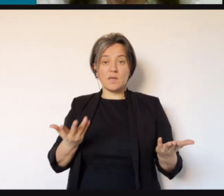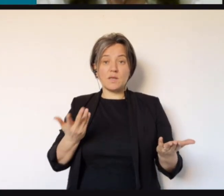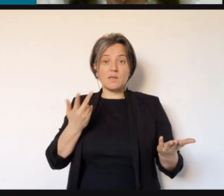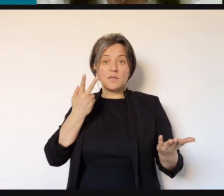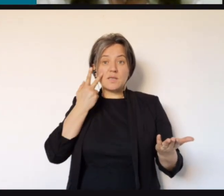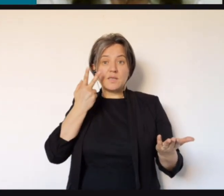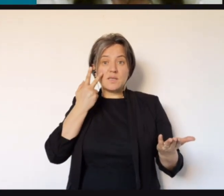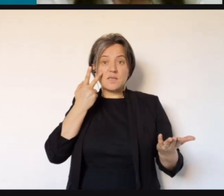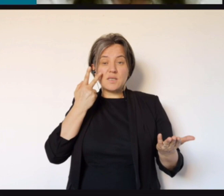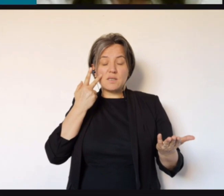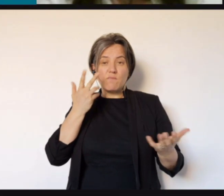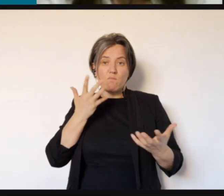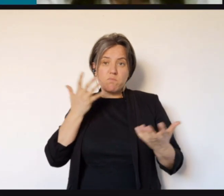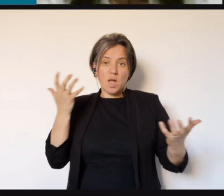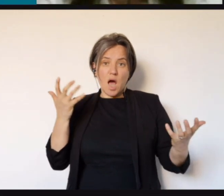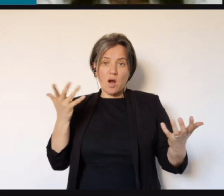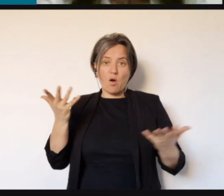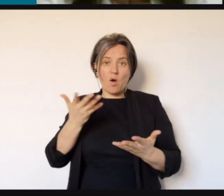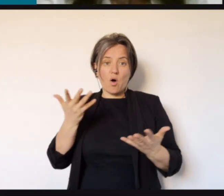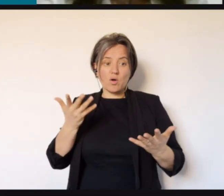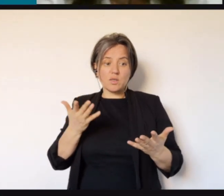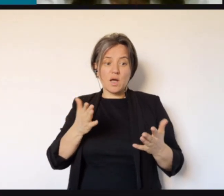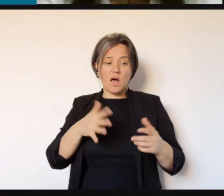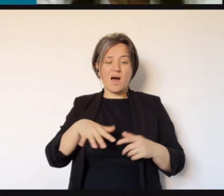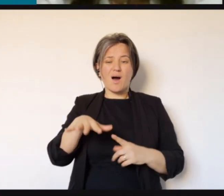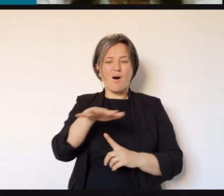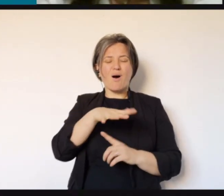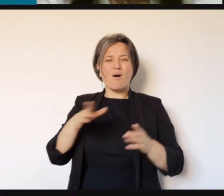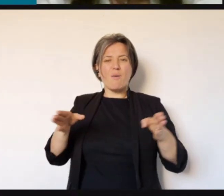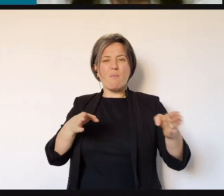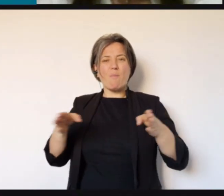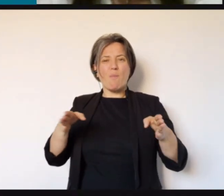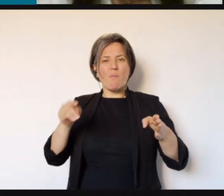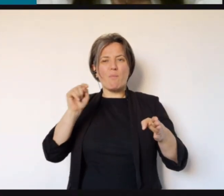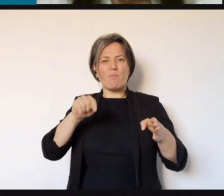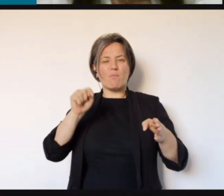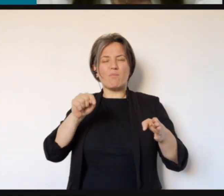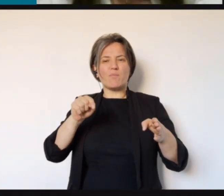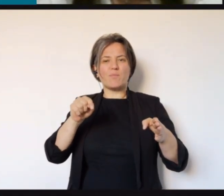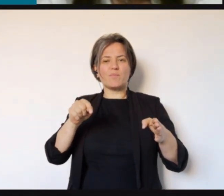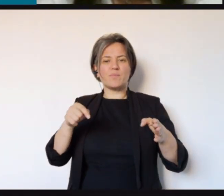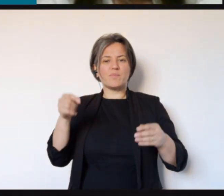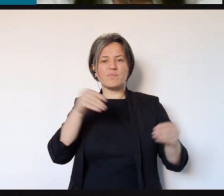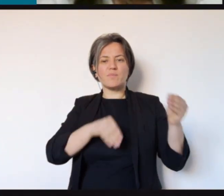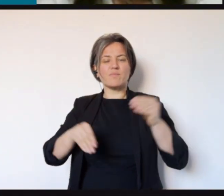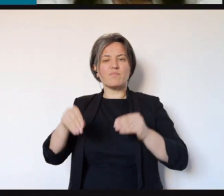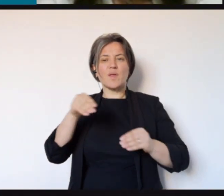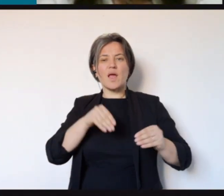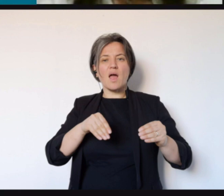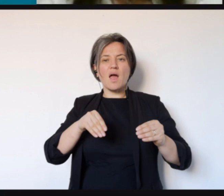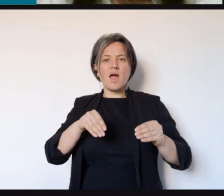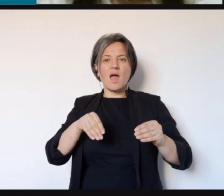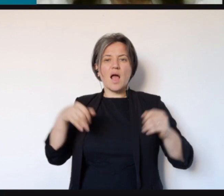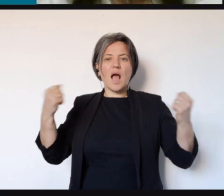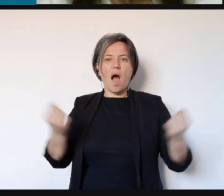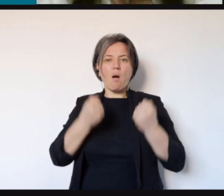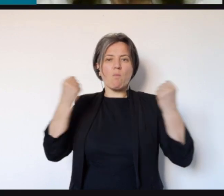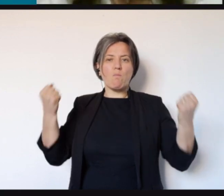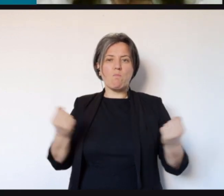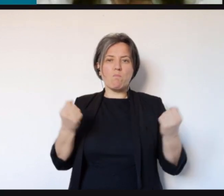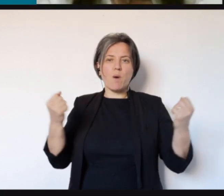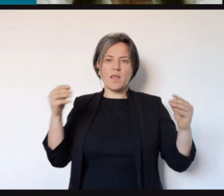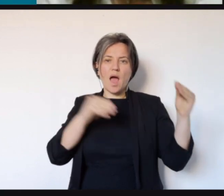c'è uno spazio che non è campagna elettorale, che è ve verificare se